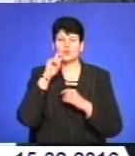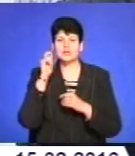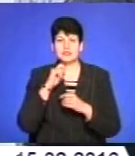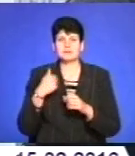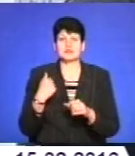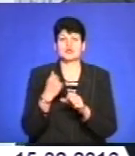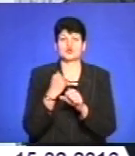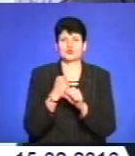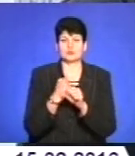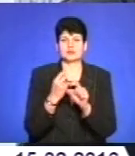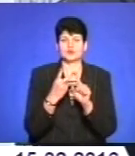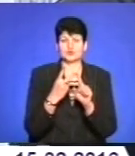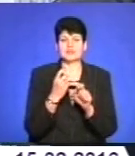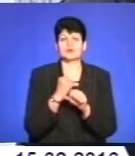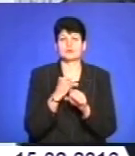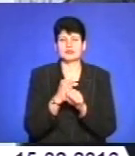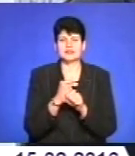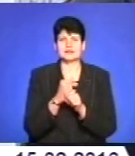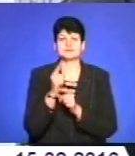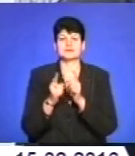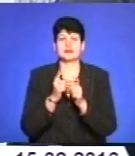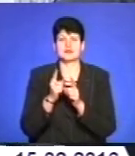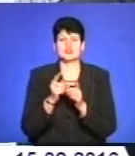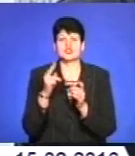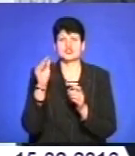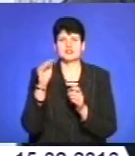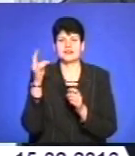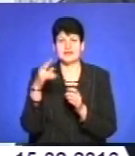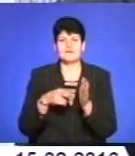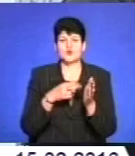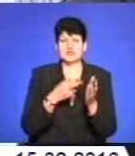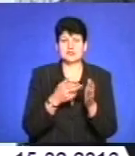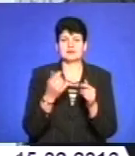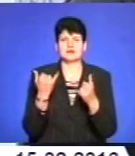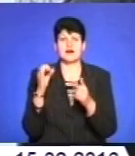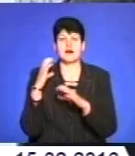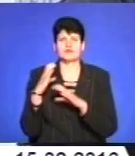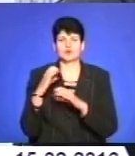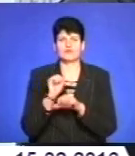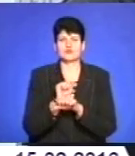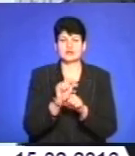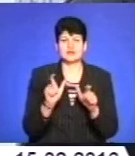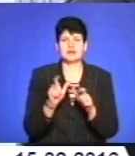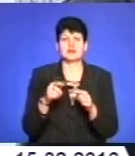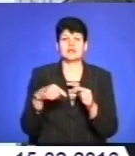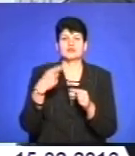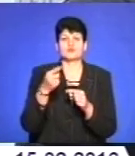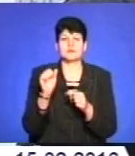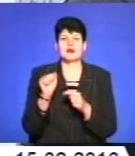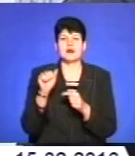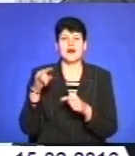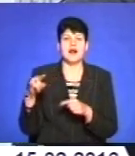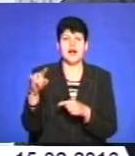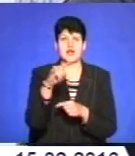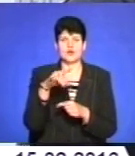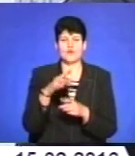здійснили повноцінну реконструкцію ЖД-вокзалу, тепер автовокзалу, наступним має бути аеровокзал. Ми